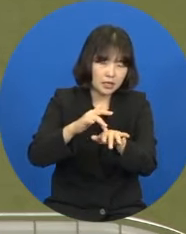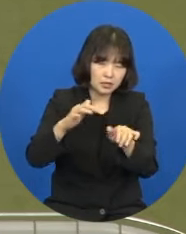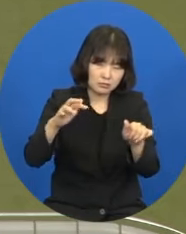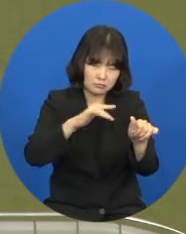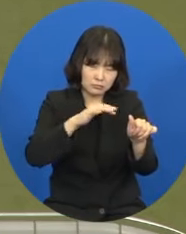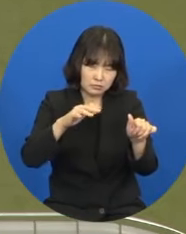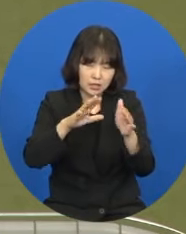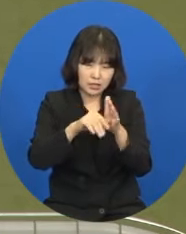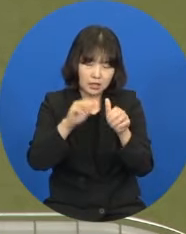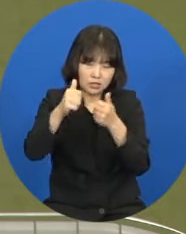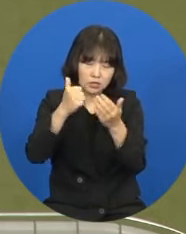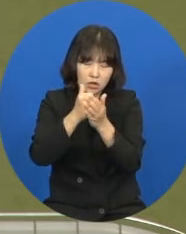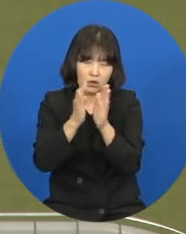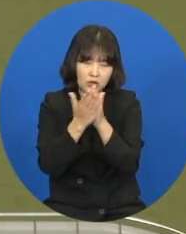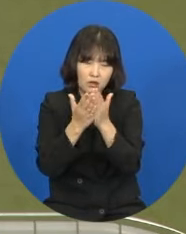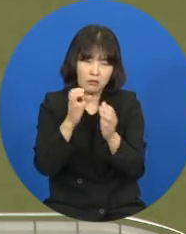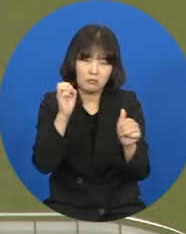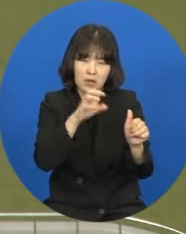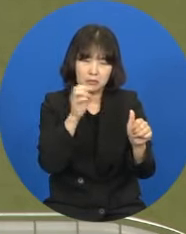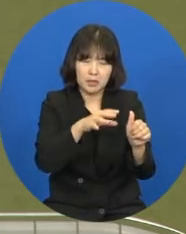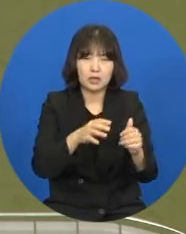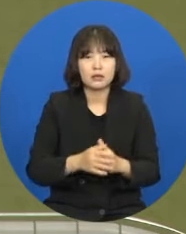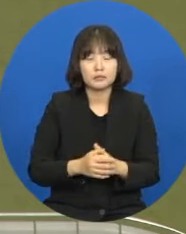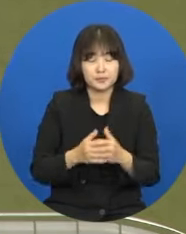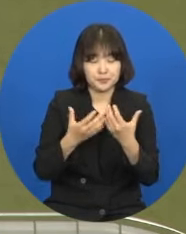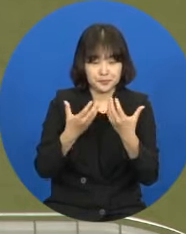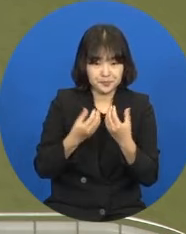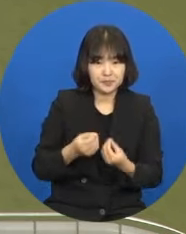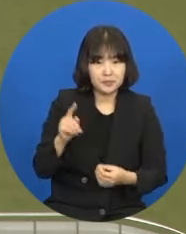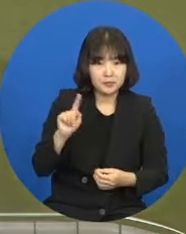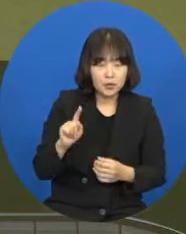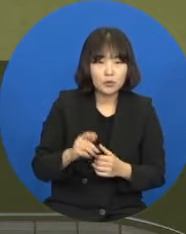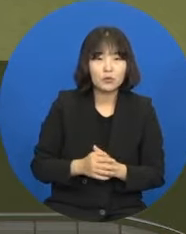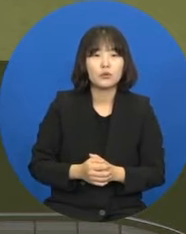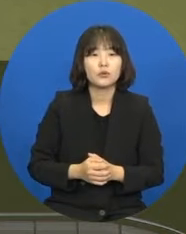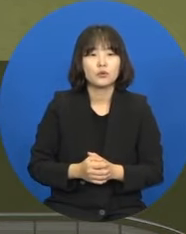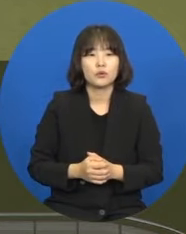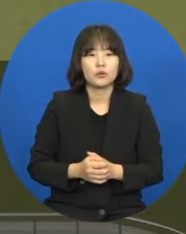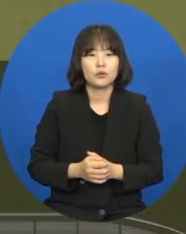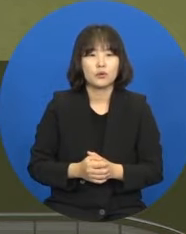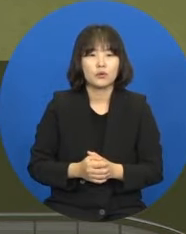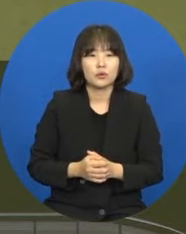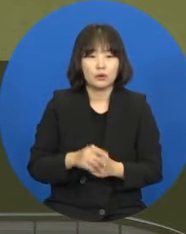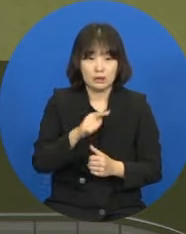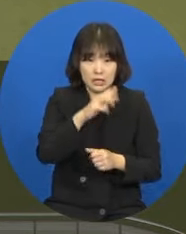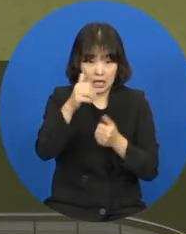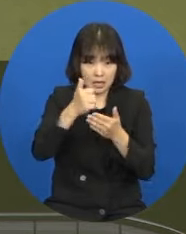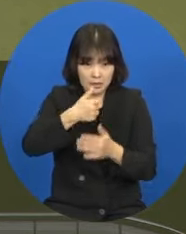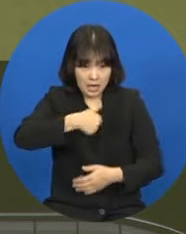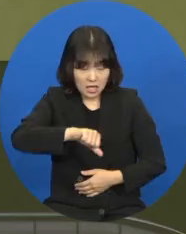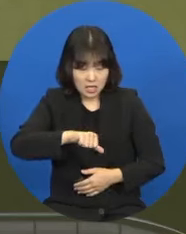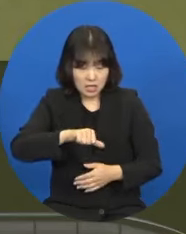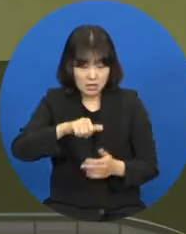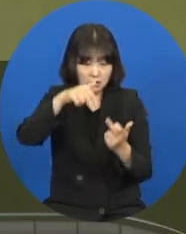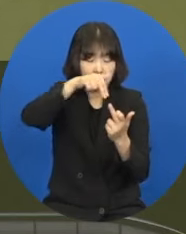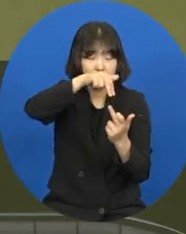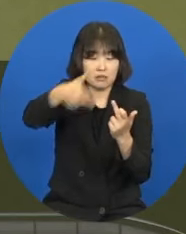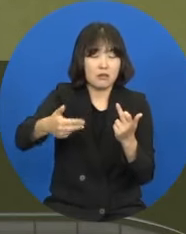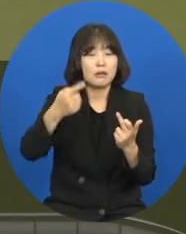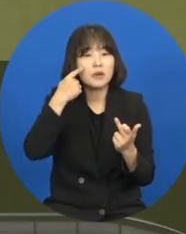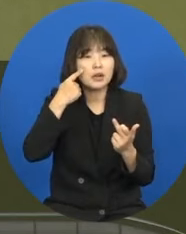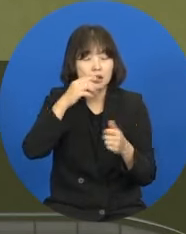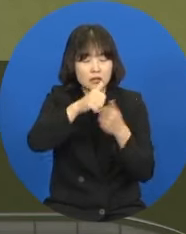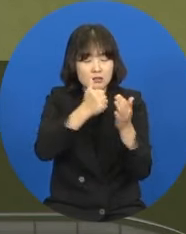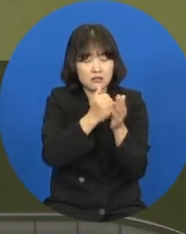성경을 인용합니다 자 이거였어요 마태복음 4장 6절 이죠 네가 하나님의 아들이거든 여기에서 뛰어내려 보하라 성